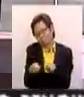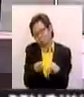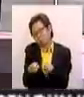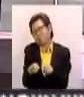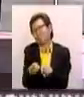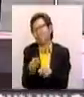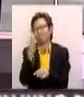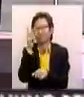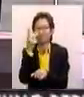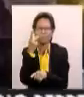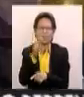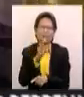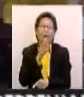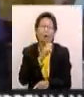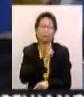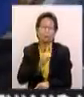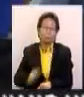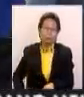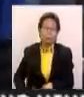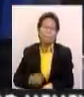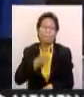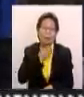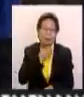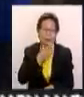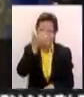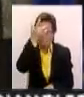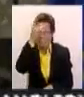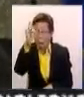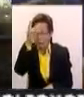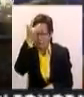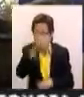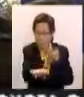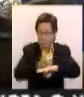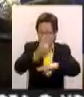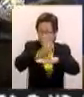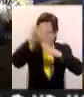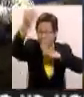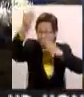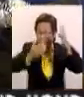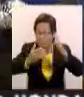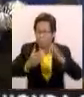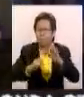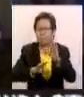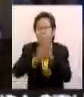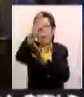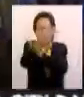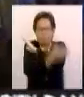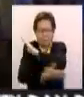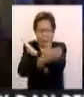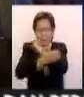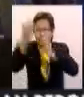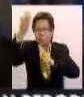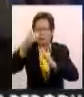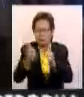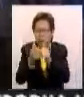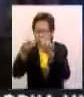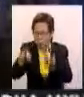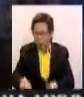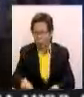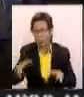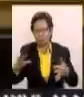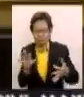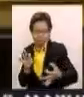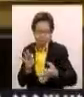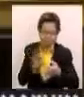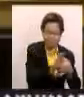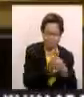politik. Titah Sultan Nazrin, kebijaksanaan para pengasas Malaysia membangunkan sebuah negara dengan rakyat berjaya